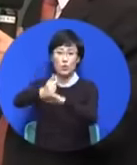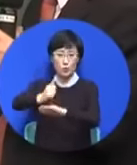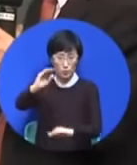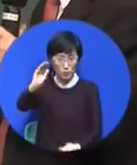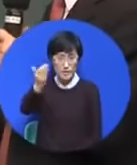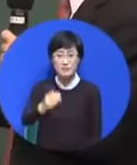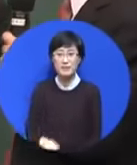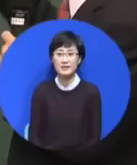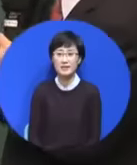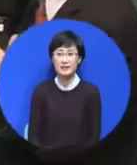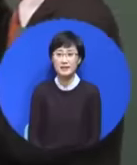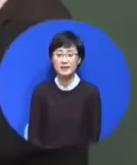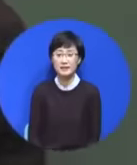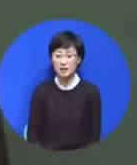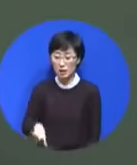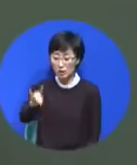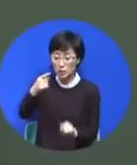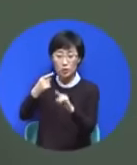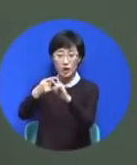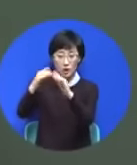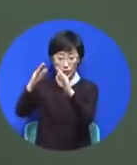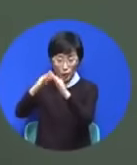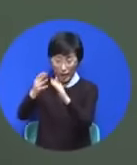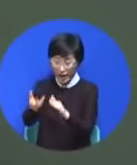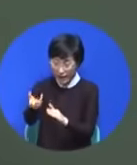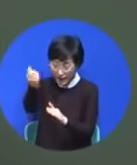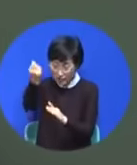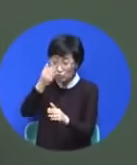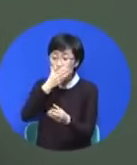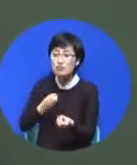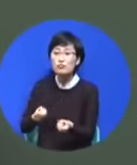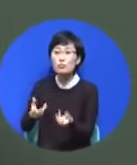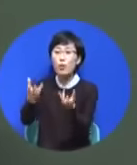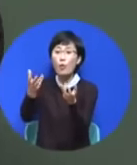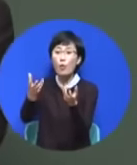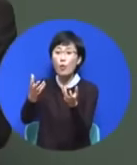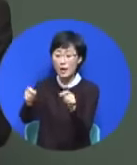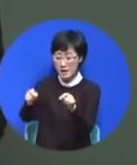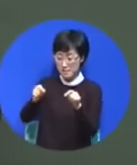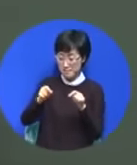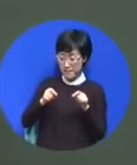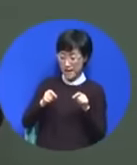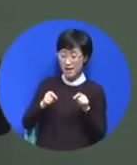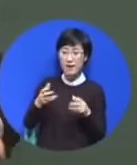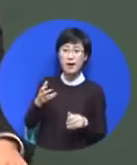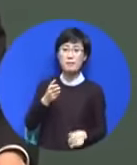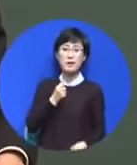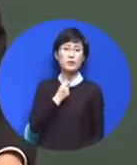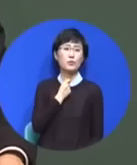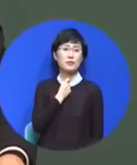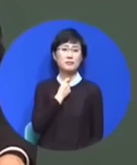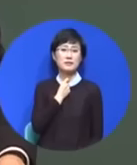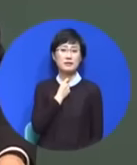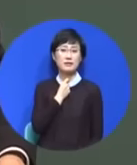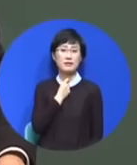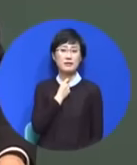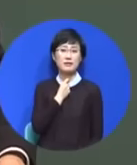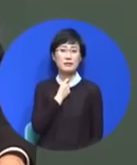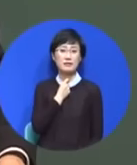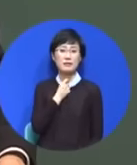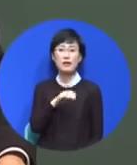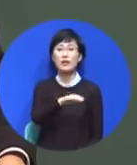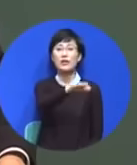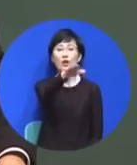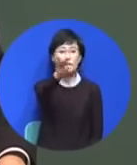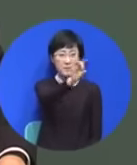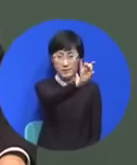왔어요 초대 교회에 있는 축복을 여러분들이 회복해야 되는니다 여러분이 얼마나